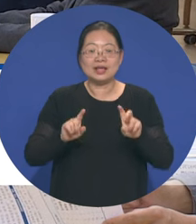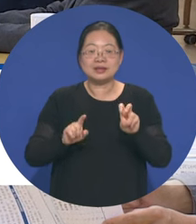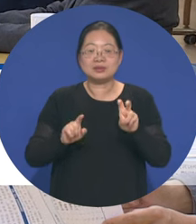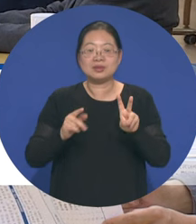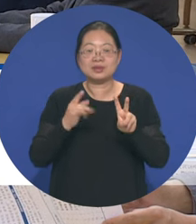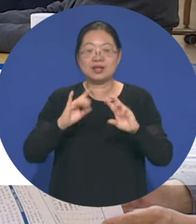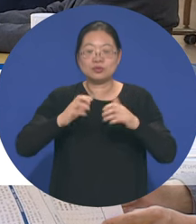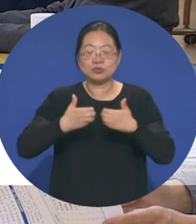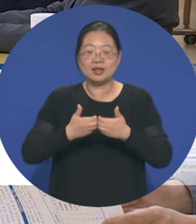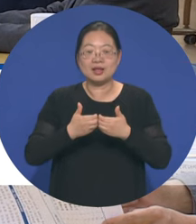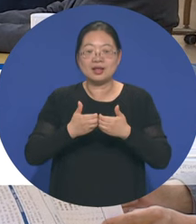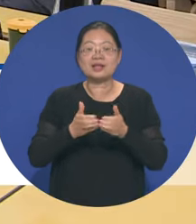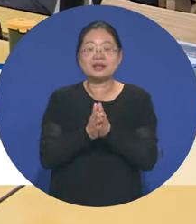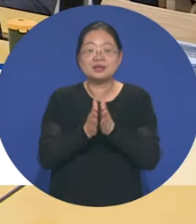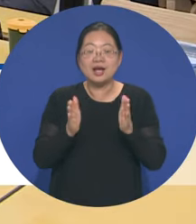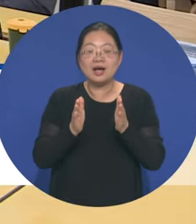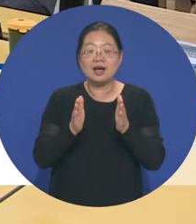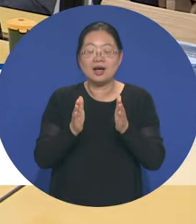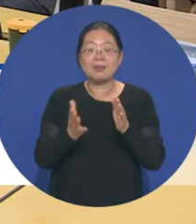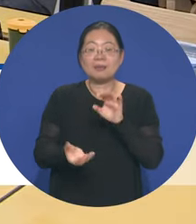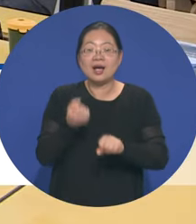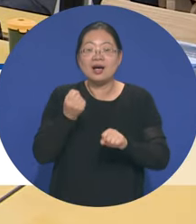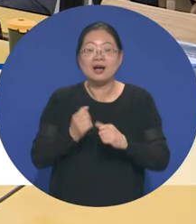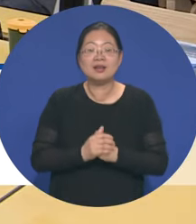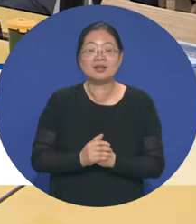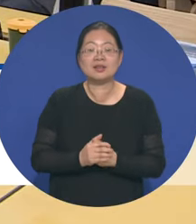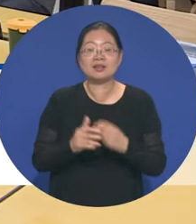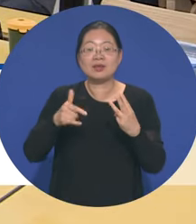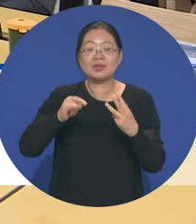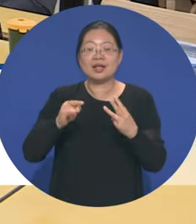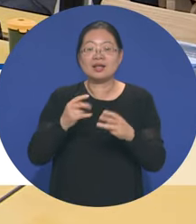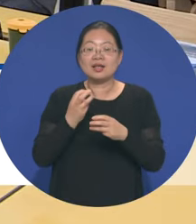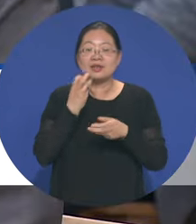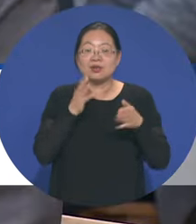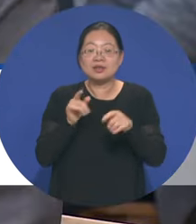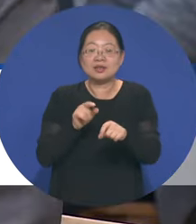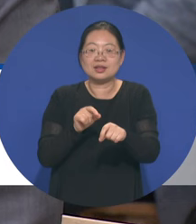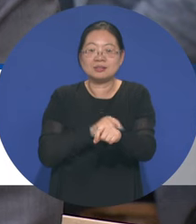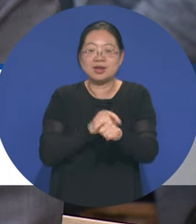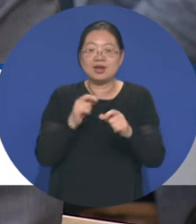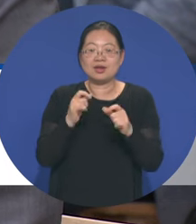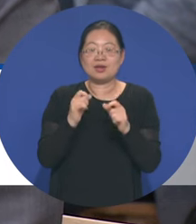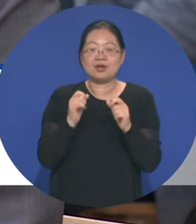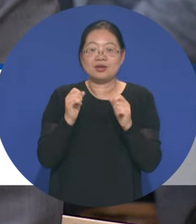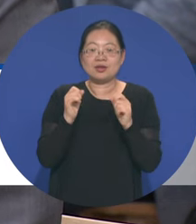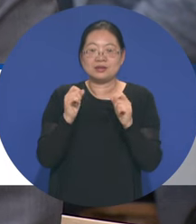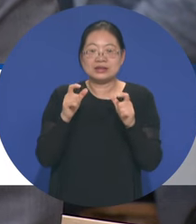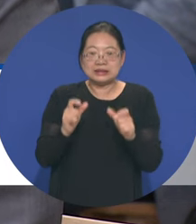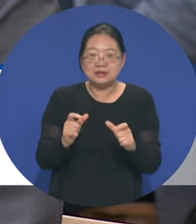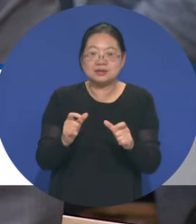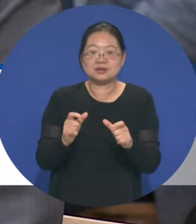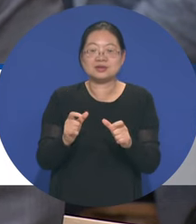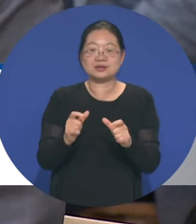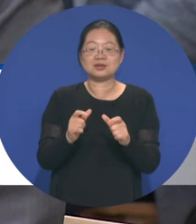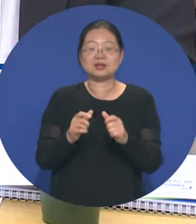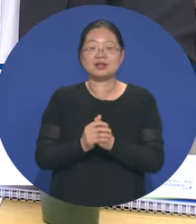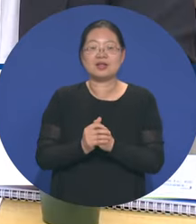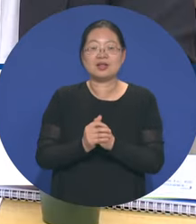국회가 출범하자마자 지금 3개 경기북부 특별자치도 설치법이 발의가 되었고요. 이 법안